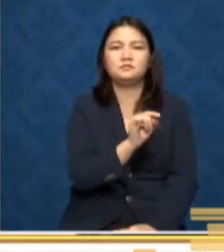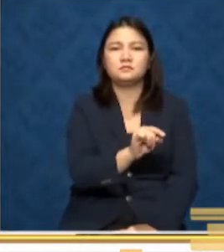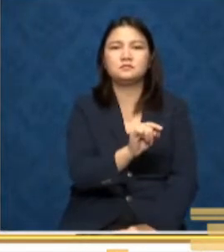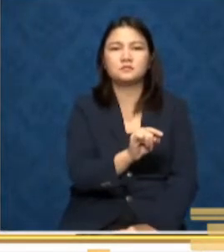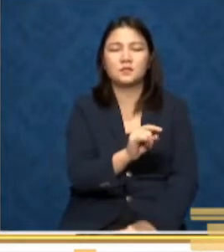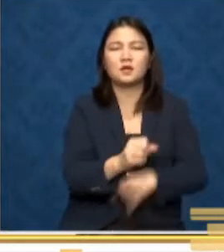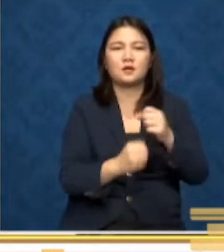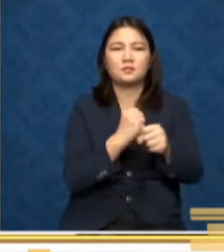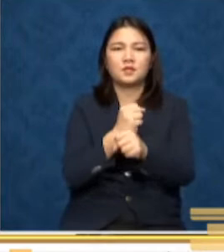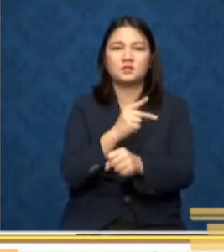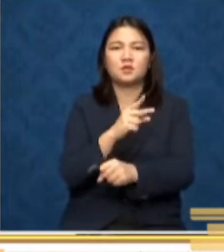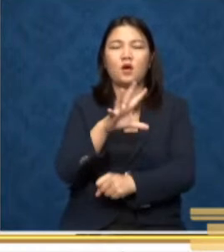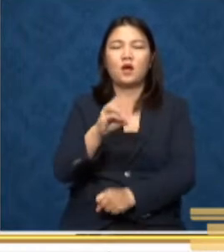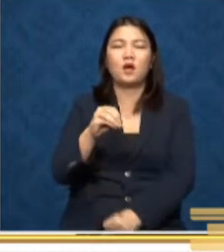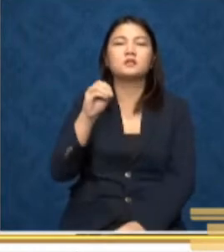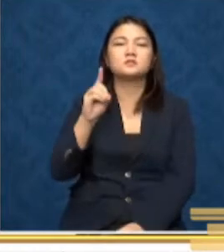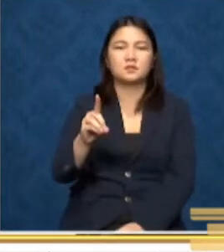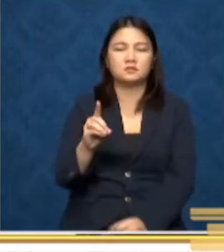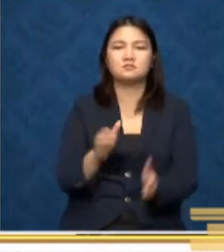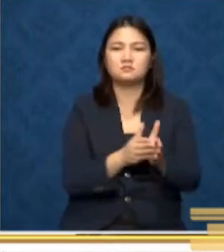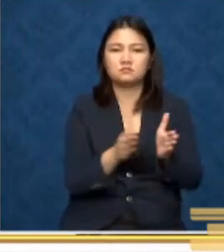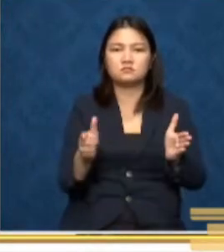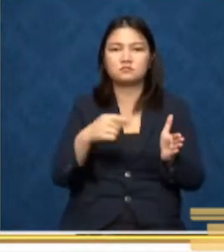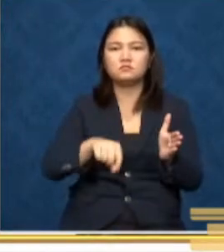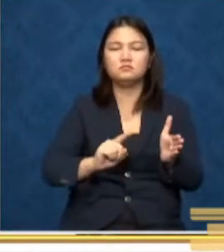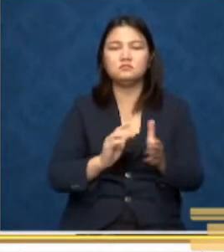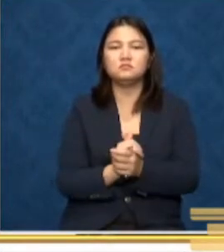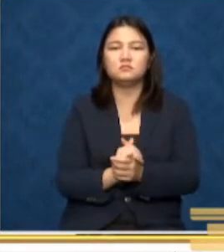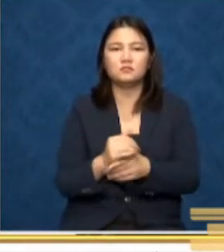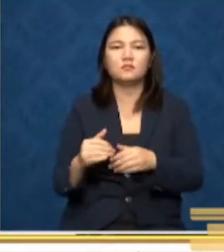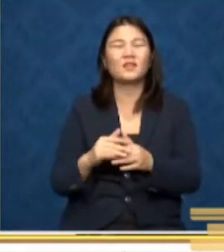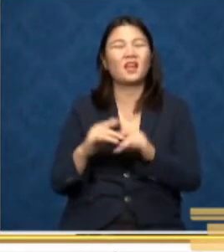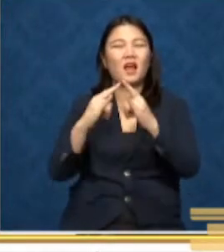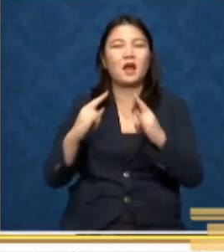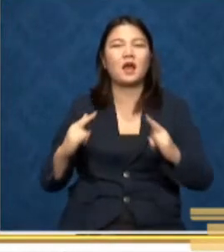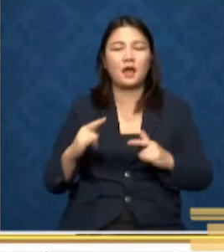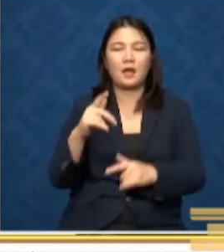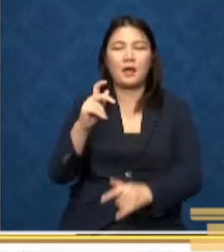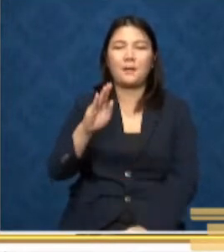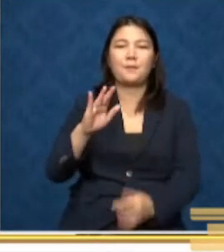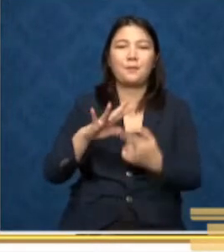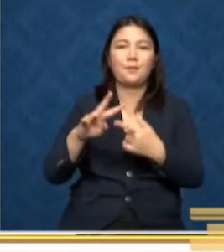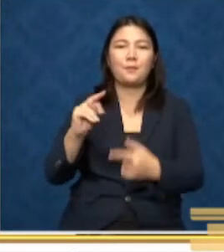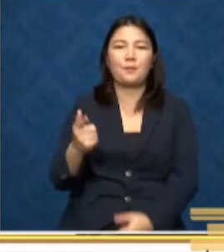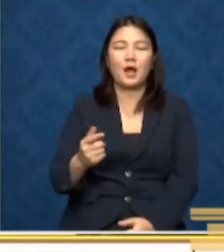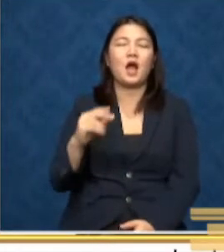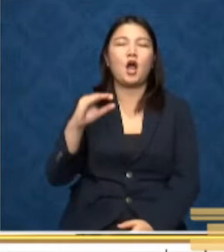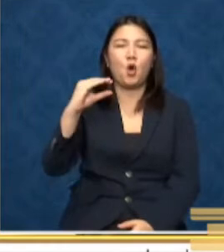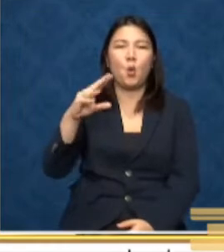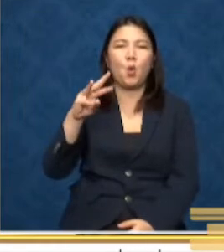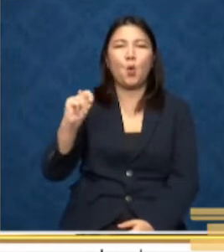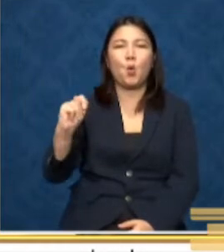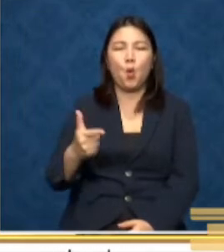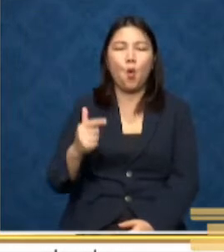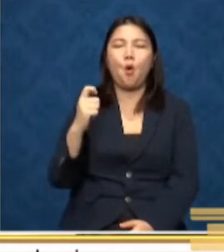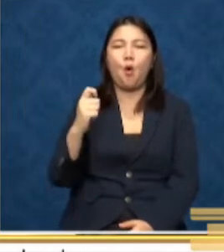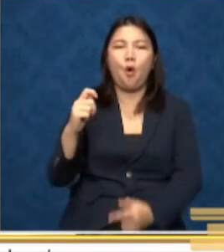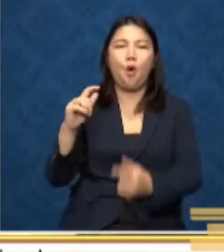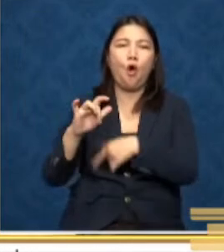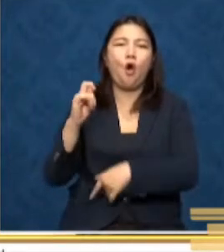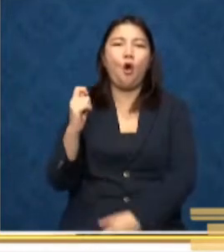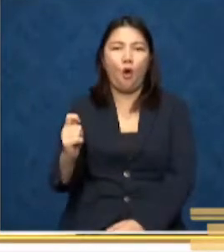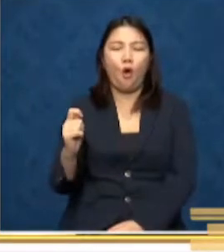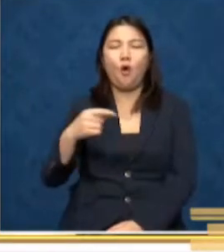ปี2551ฐานทัพจุฬาภรณ์ค่ายบางโงอ้อตำรวจภูธรหรือเซาะสถานีในจังหวัดปัตต